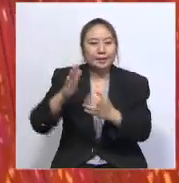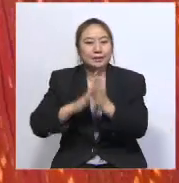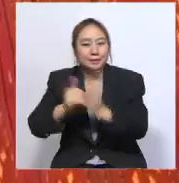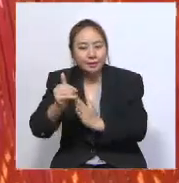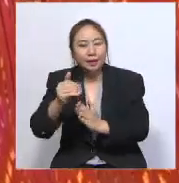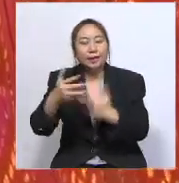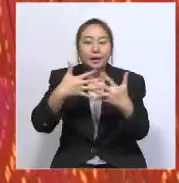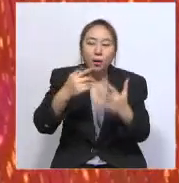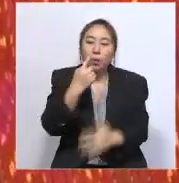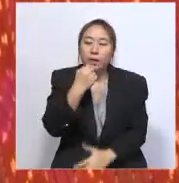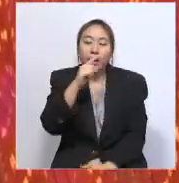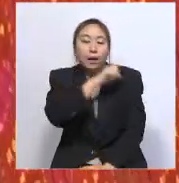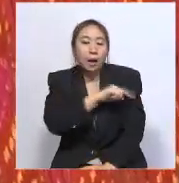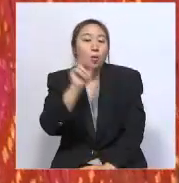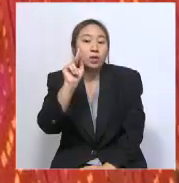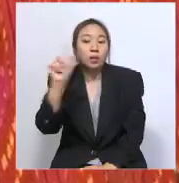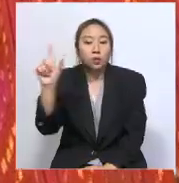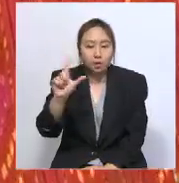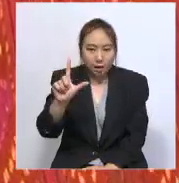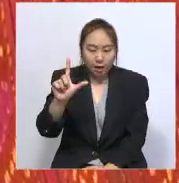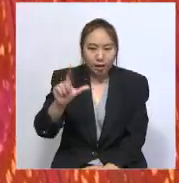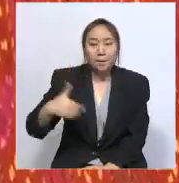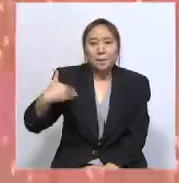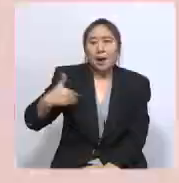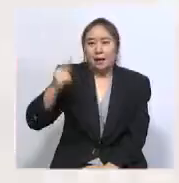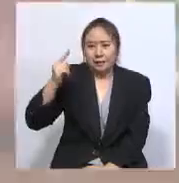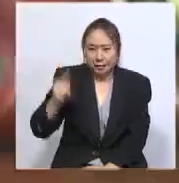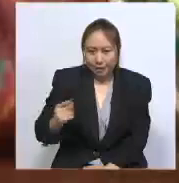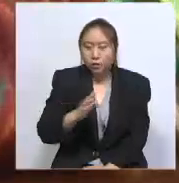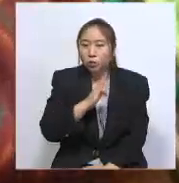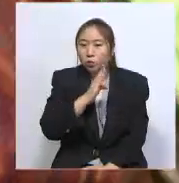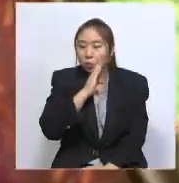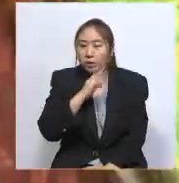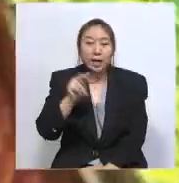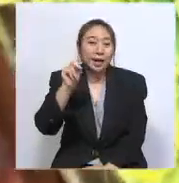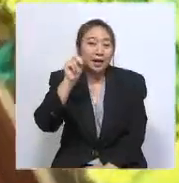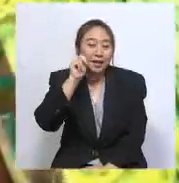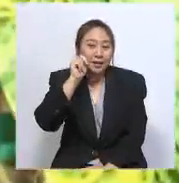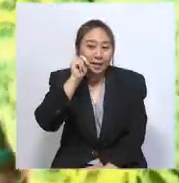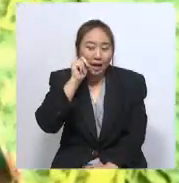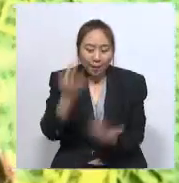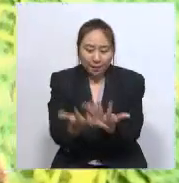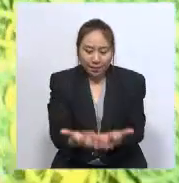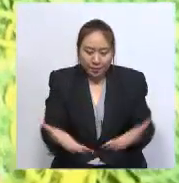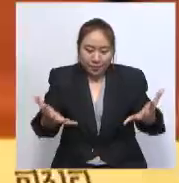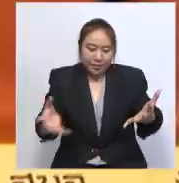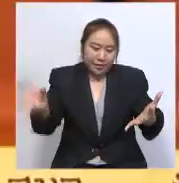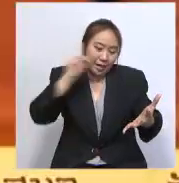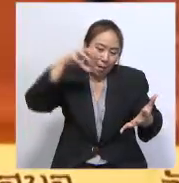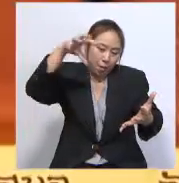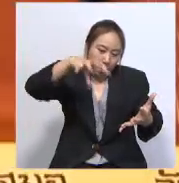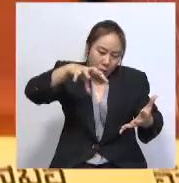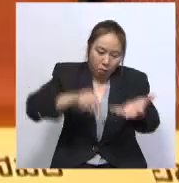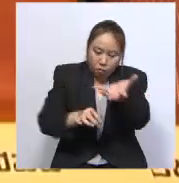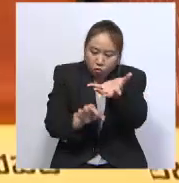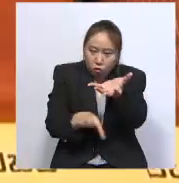เขียวและเหลืองว่ากันว่าผ้าโฮลของแท้นั้นถ้านำไปโรงน้ำน้ำจะไม่รั่วคนสุรินทร์แต่โบราณนิยมทอผ้